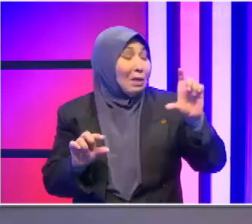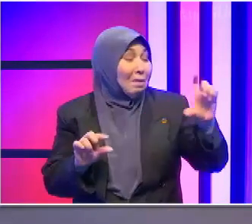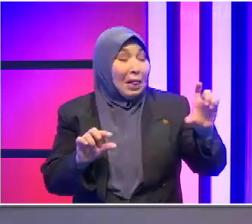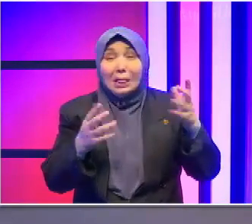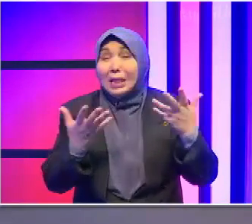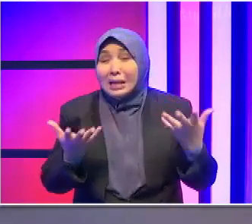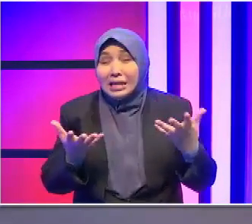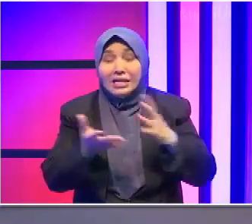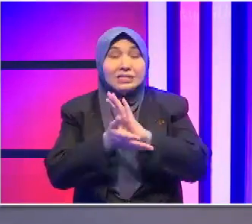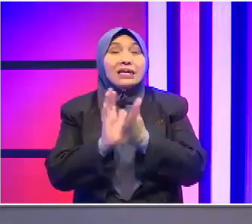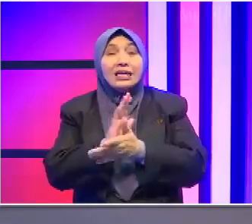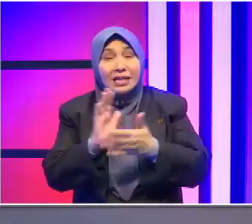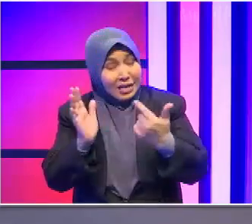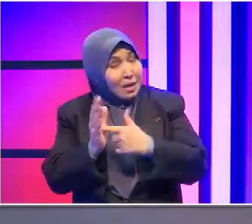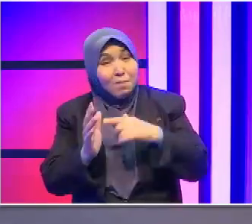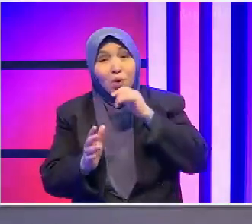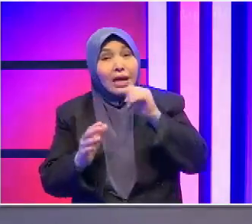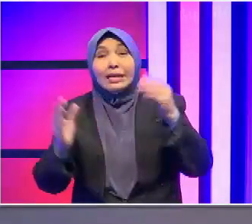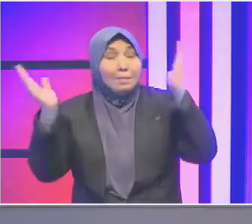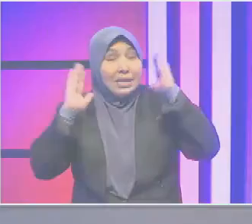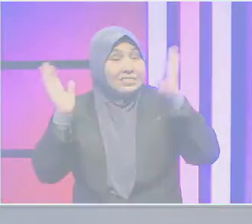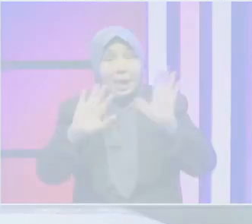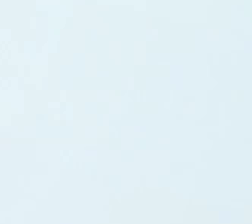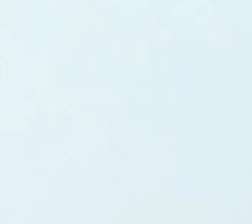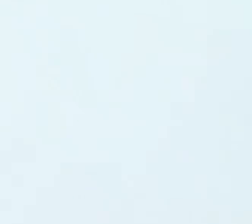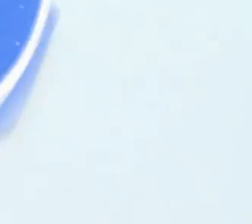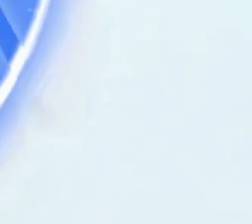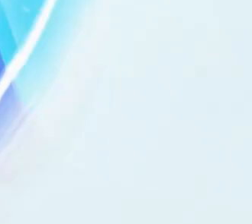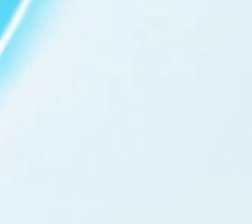kali di buka di